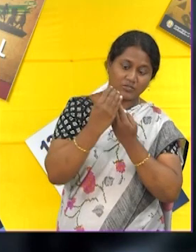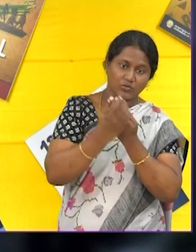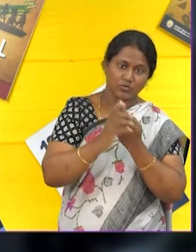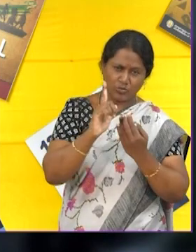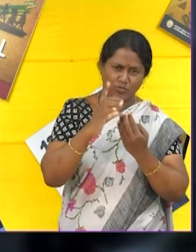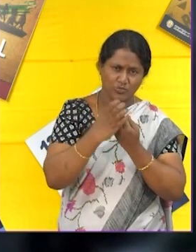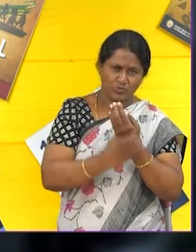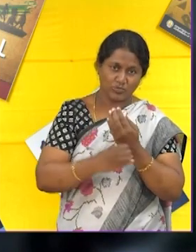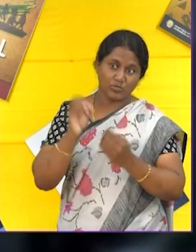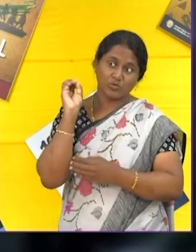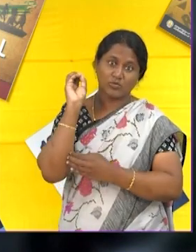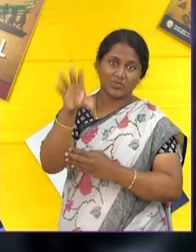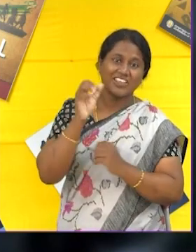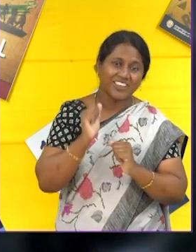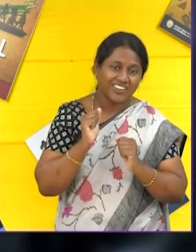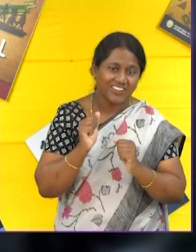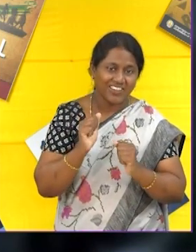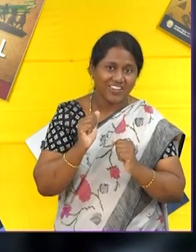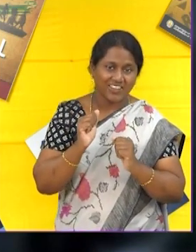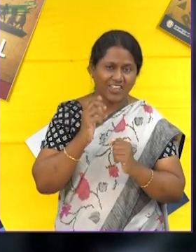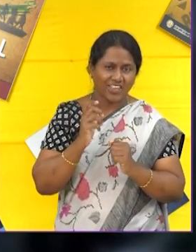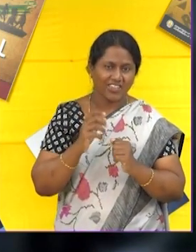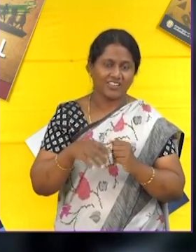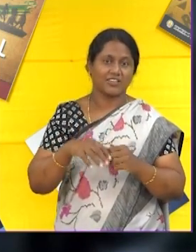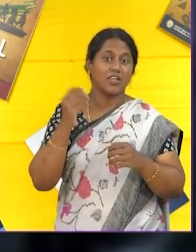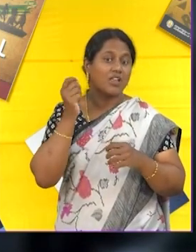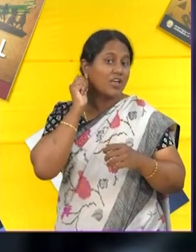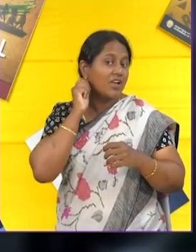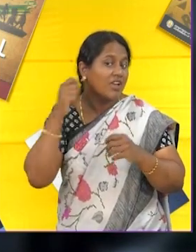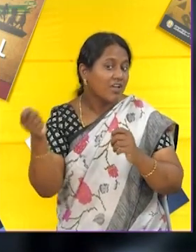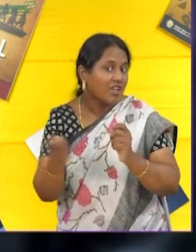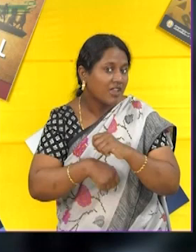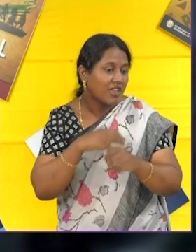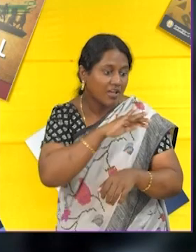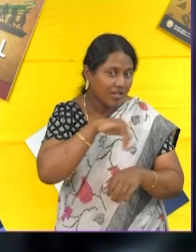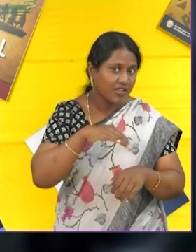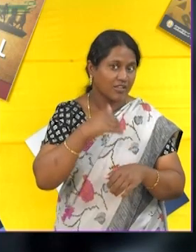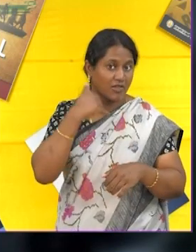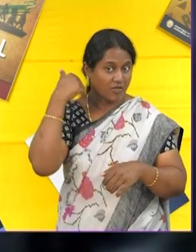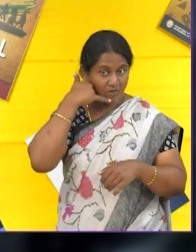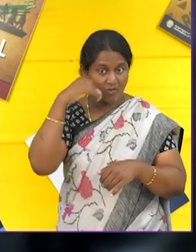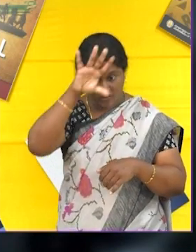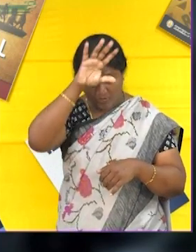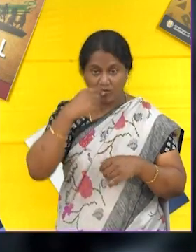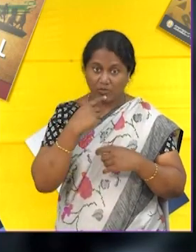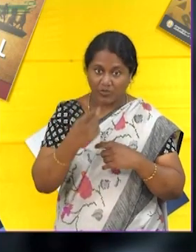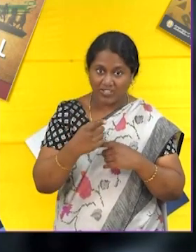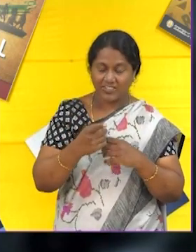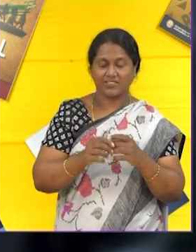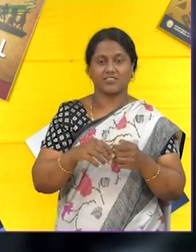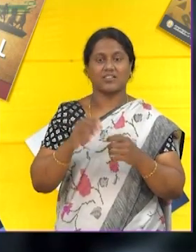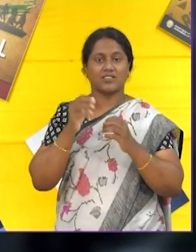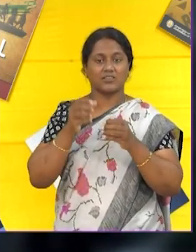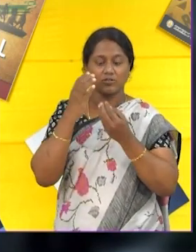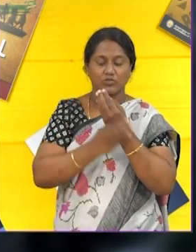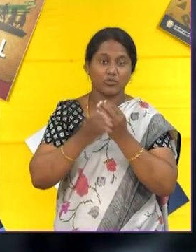டெல் சம்திங் டு த நெய்பருக்கு கன்வே பண்ணுறதுக்காக. பிகாஸ் தே கேனாட் கோ டவுன். ஃபோனும் எடுத்து யூஸ் பண்ண முடியாது. இப்போதைக்கு நம்ம டக்குன்னு